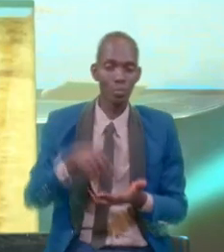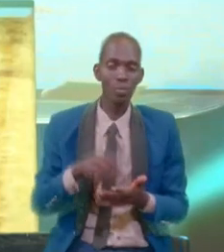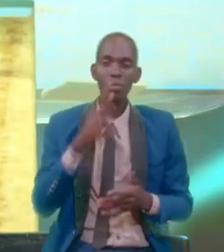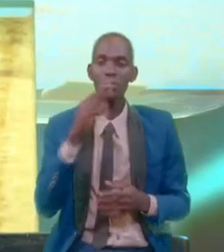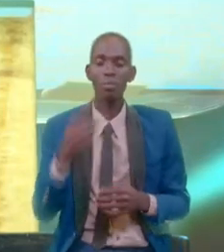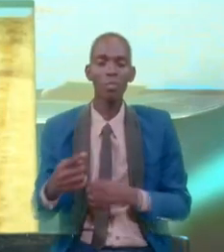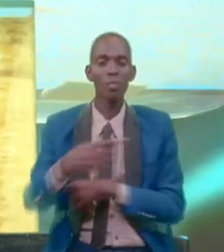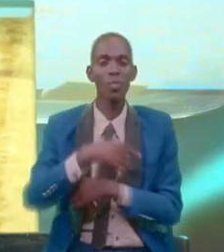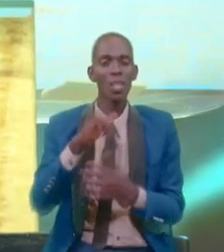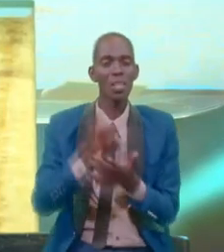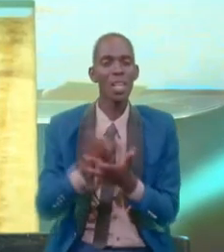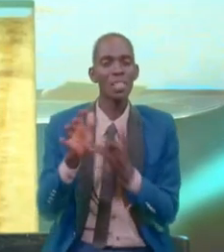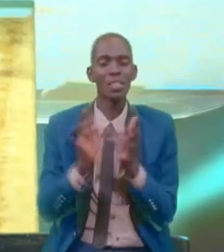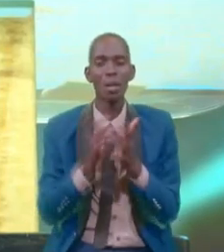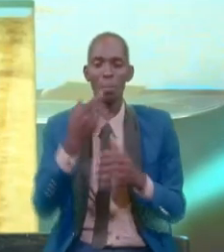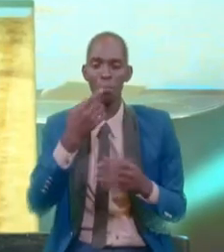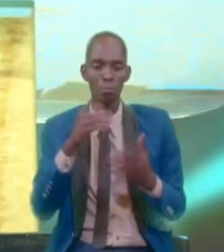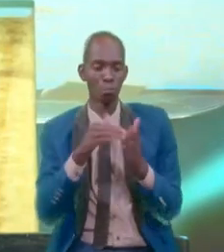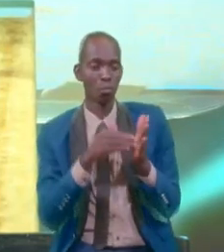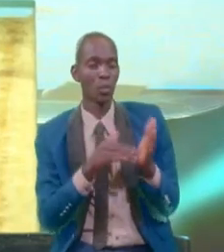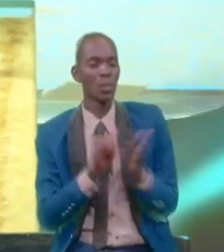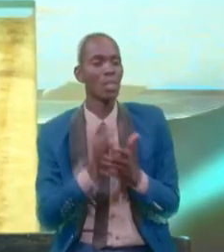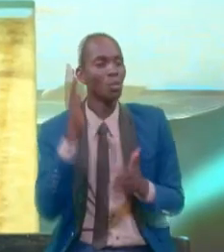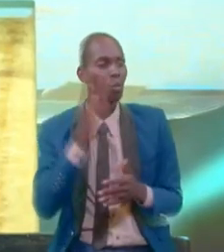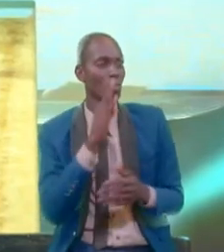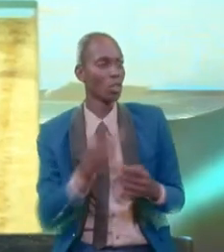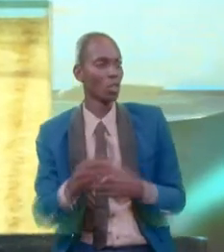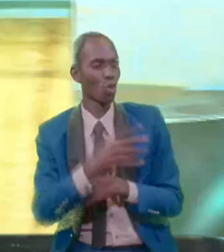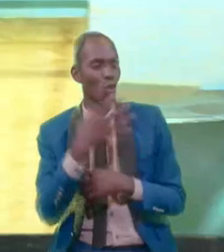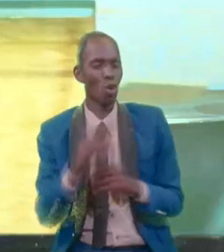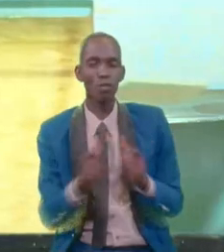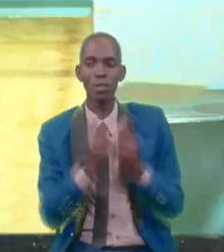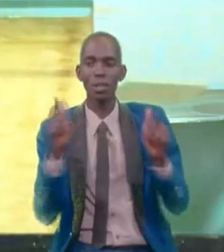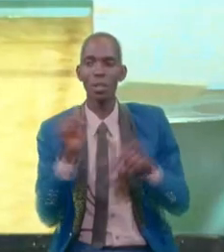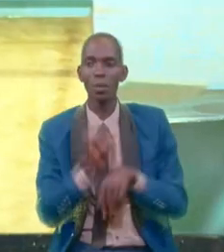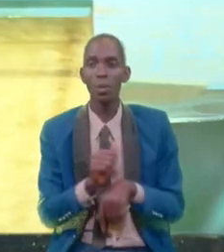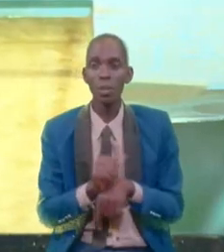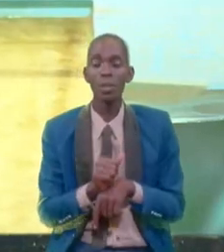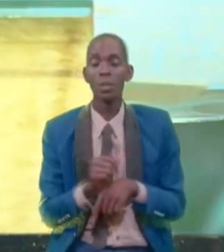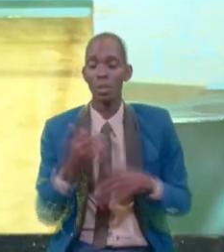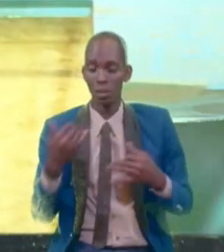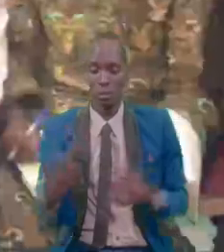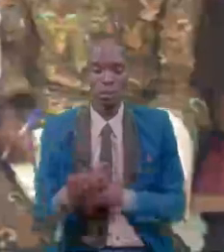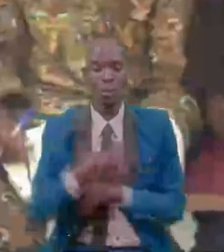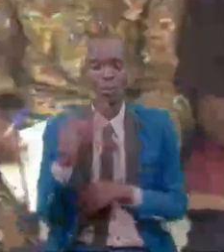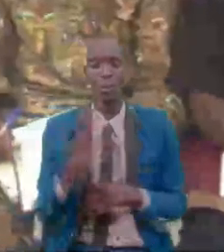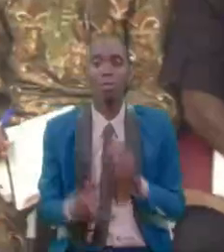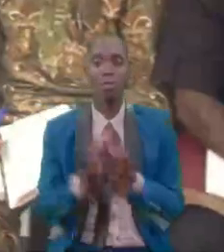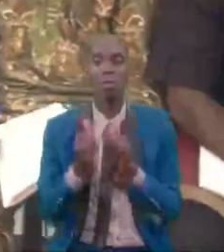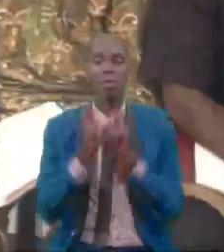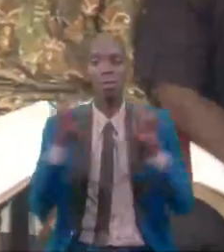Pentecôte que Jésus a promis. Voici les jours que Jésus a dit qu'il y aura des jours de plus grande œuvre, c'est ce soir. Les jours de plus